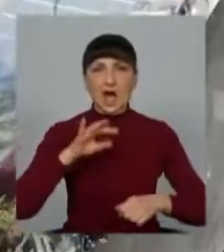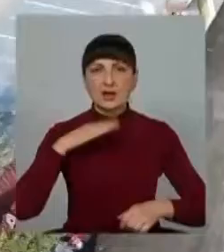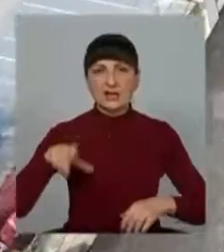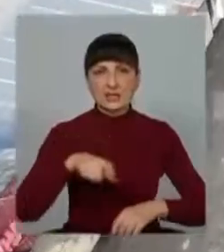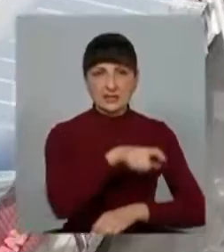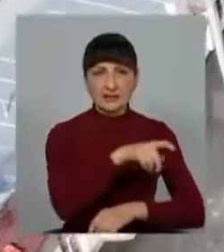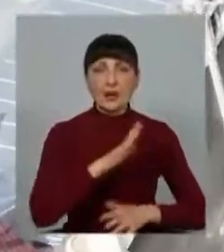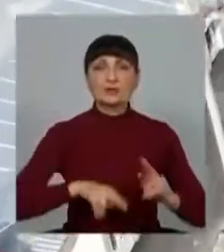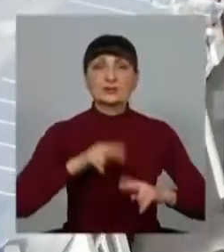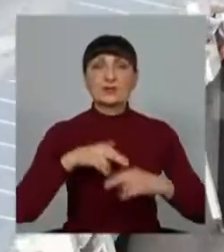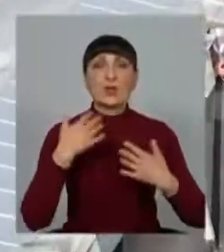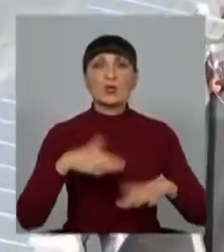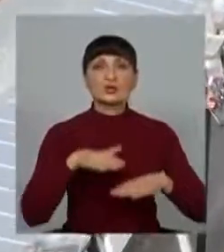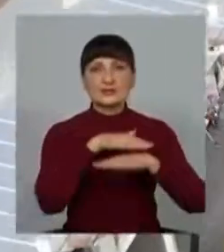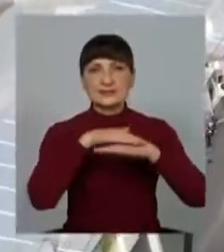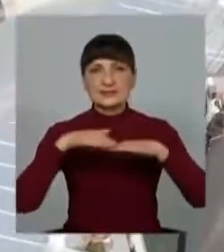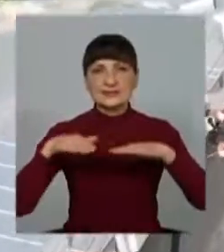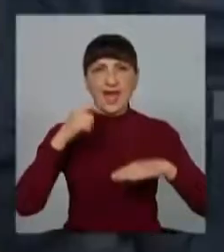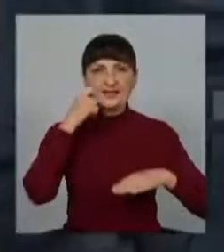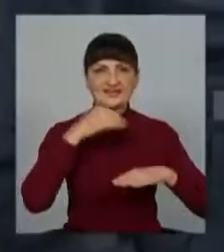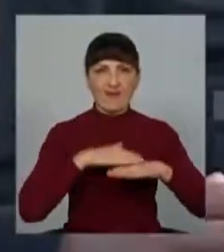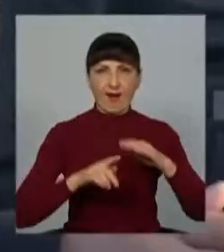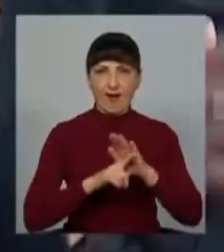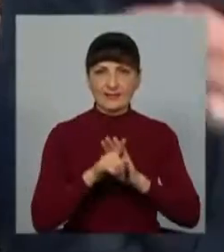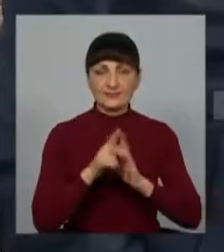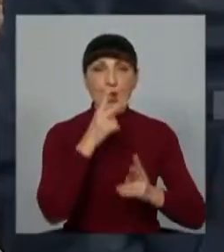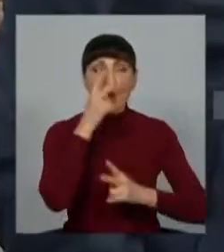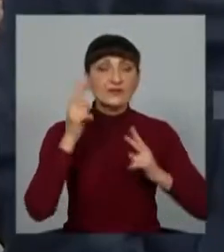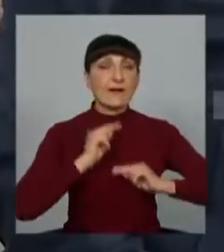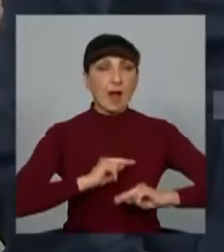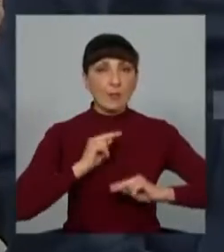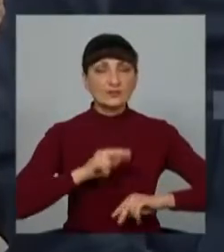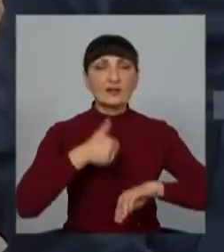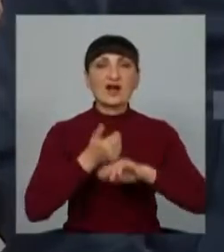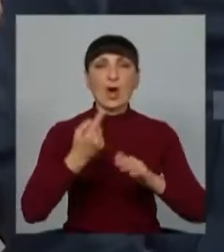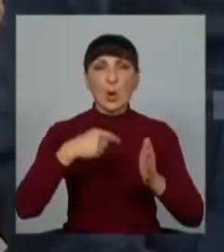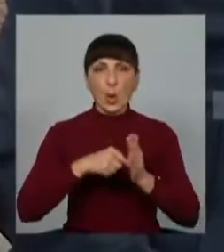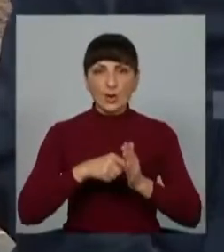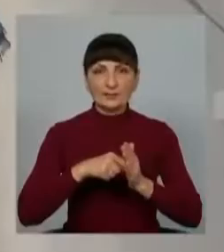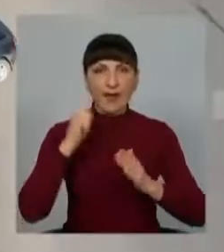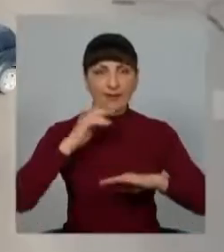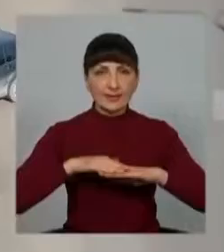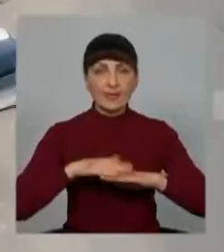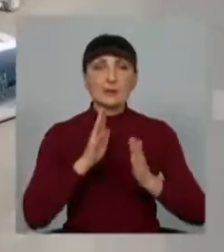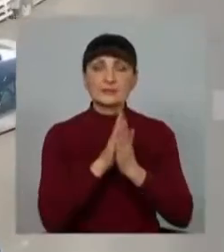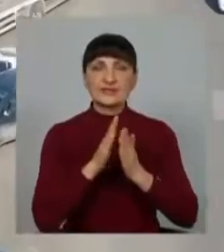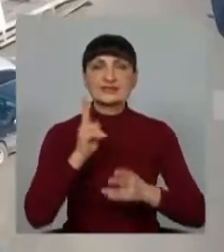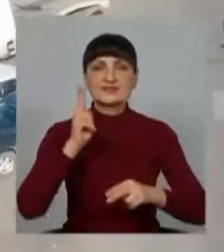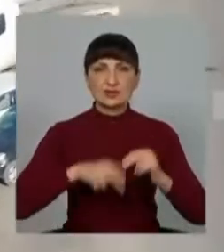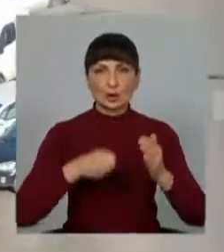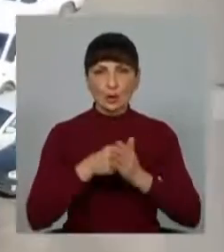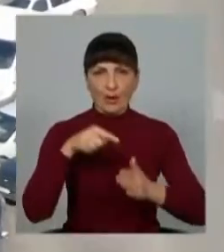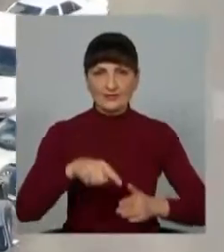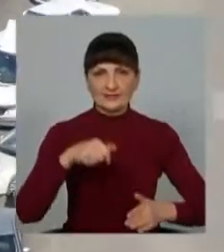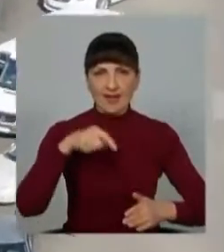Подрядчики приступили к укладке верхнего слоя асфальта. Ознакомившись с работами, глава мегаполиса поручил завершить ремонт дороги до конца